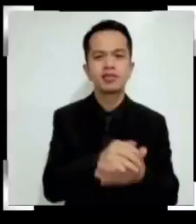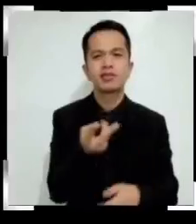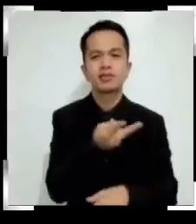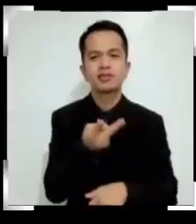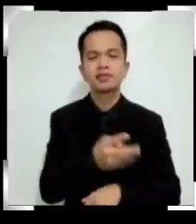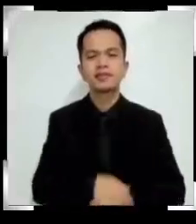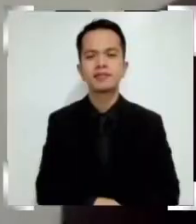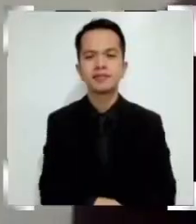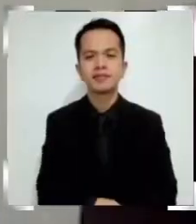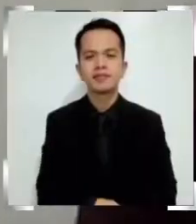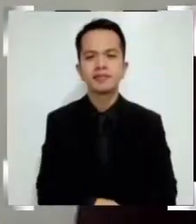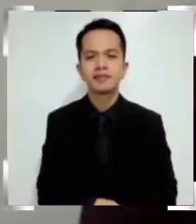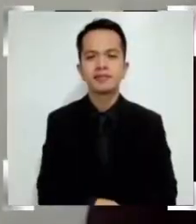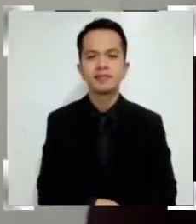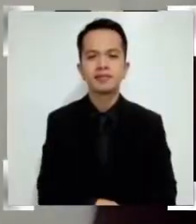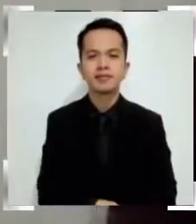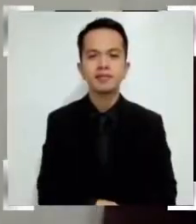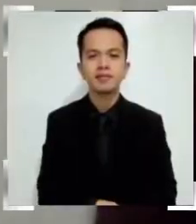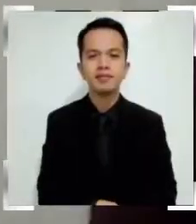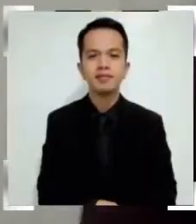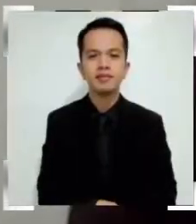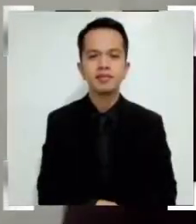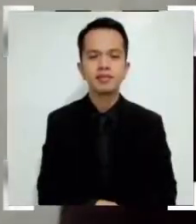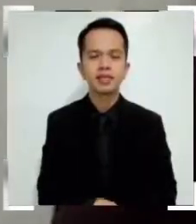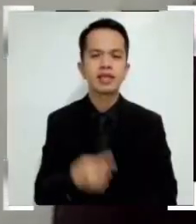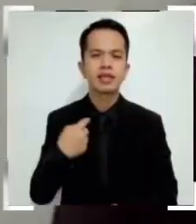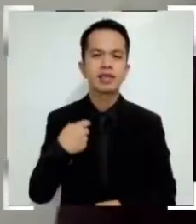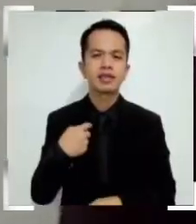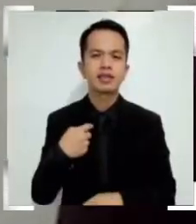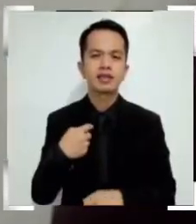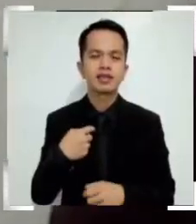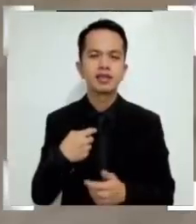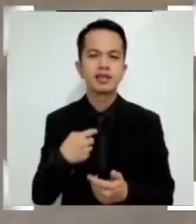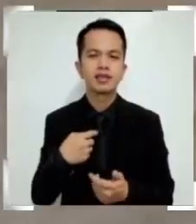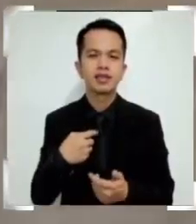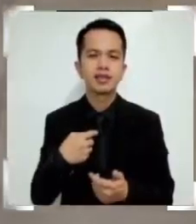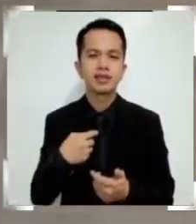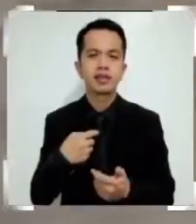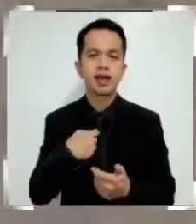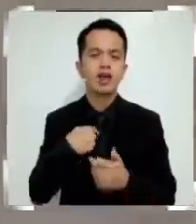kasi blue boy, at pag po pink ay girl.